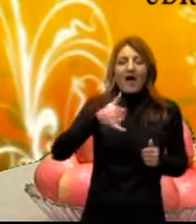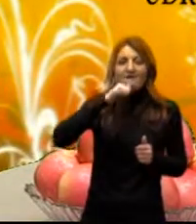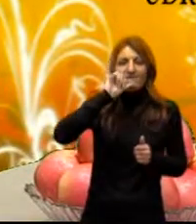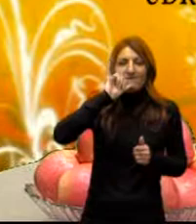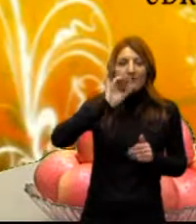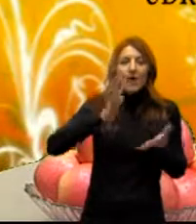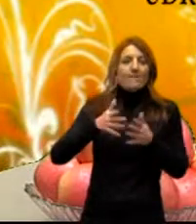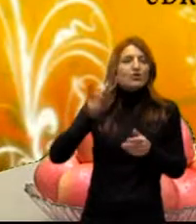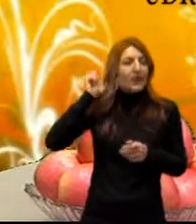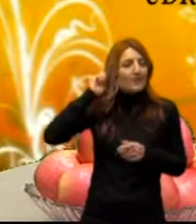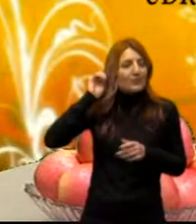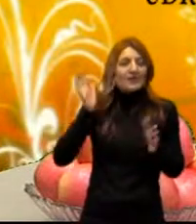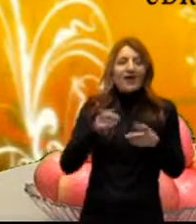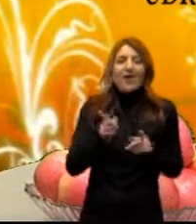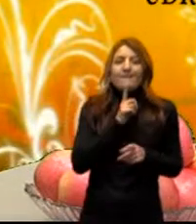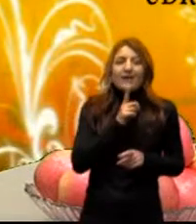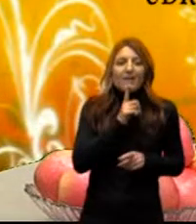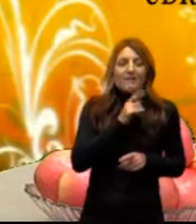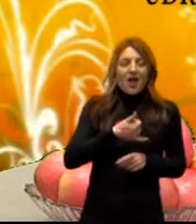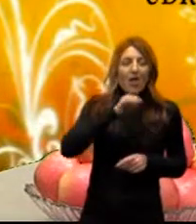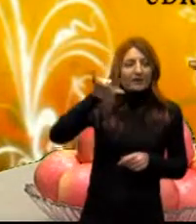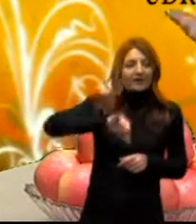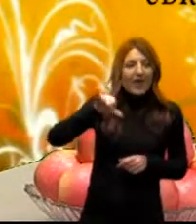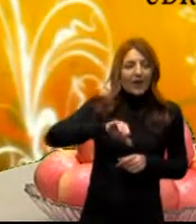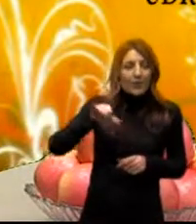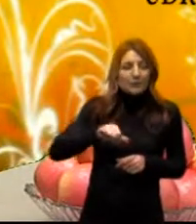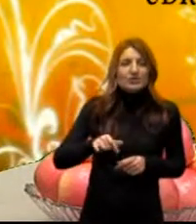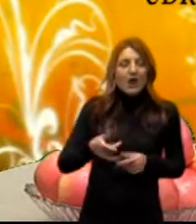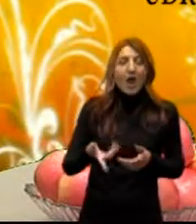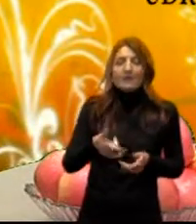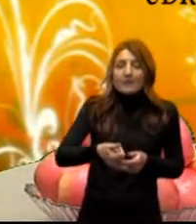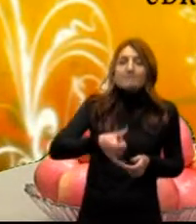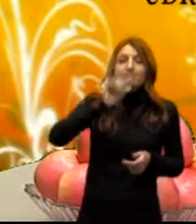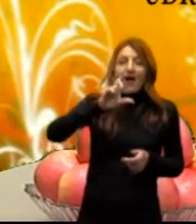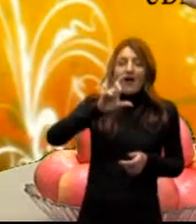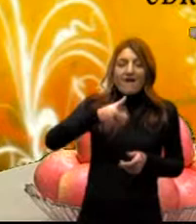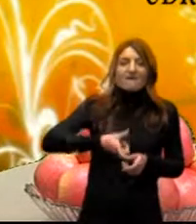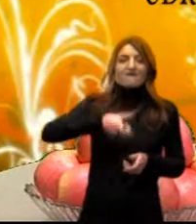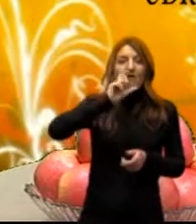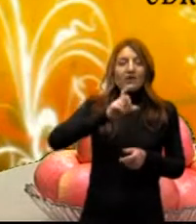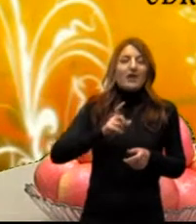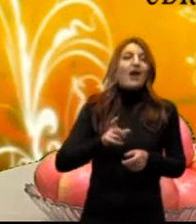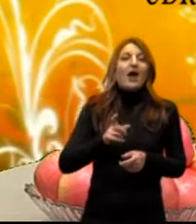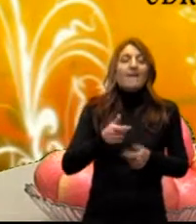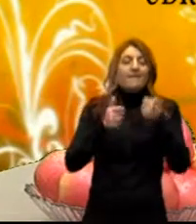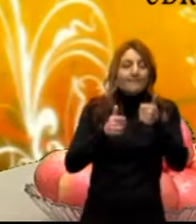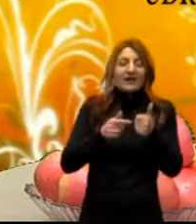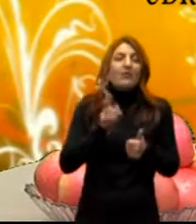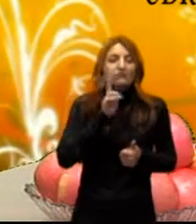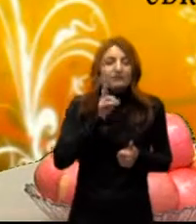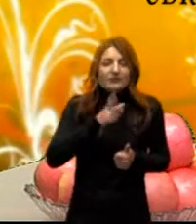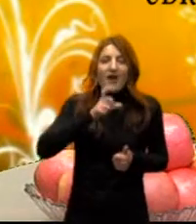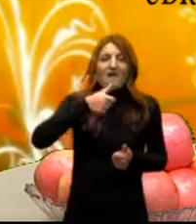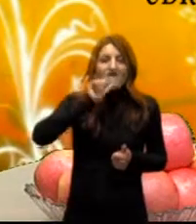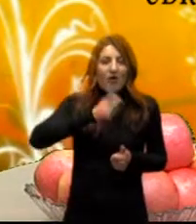mozak dehidrirao, možda se dehidriralo tijelo. Evo, pa nema ni tablet, popi najprije, vidi